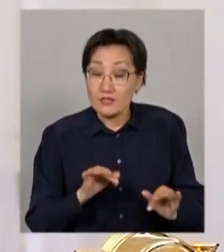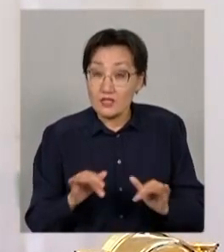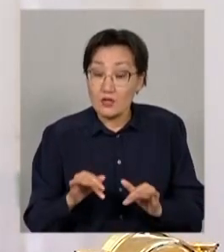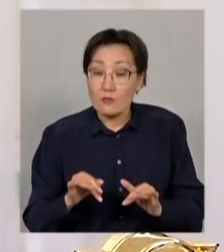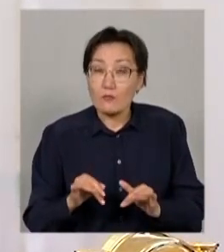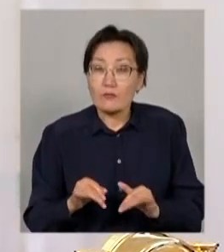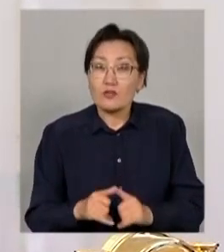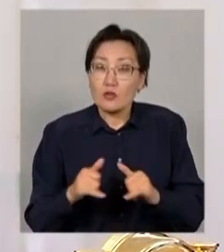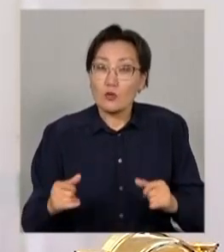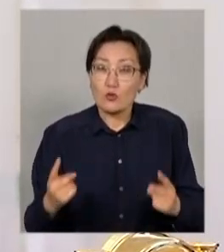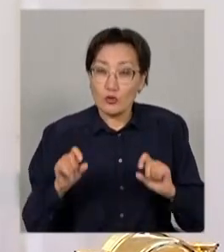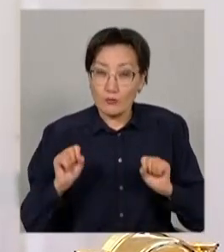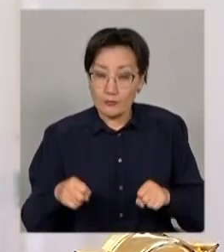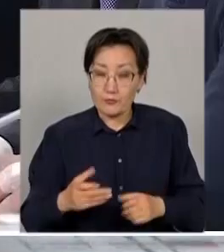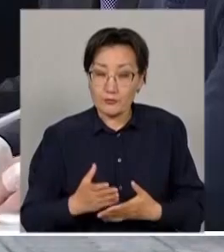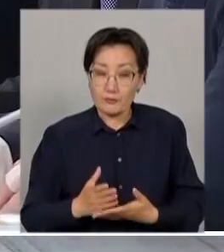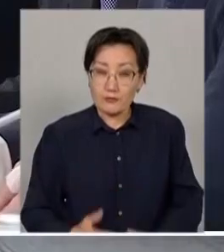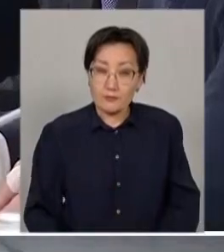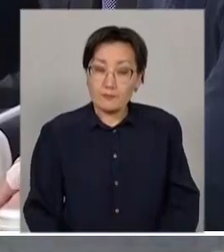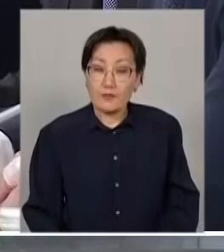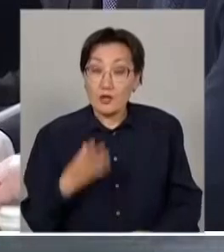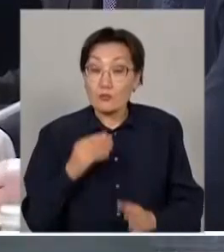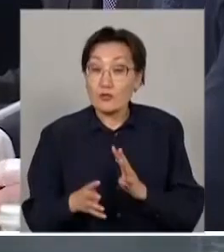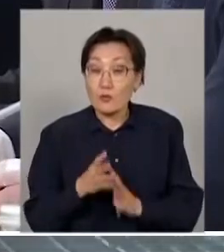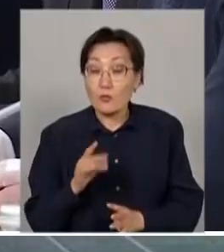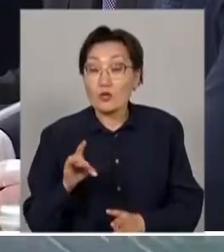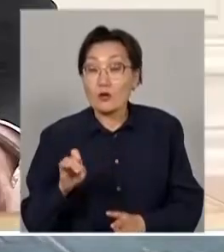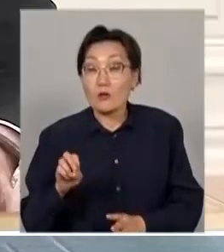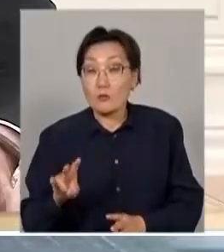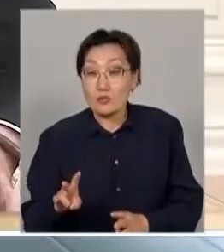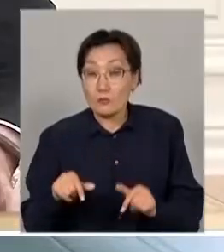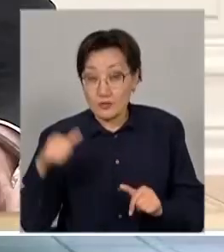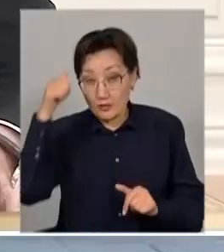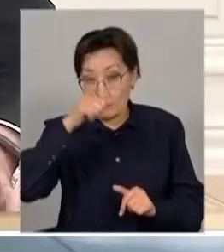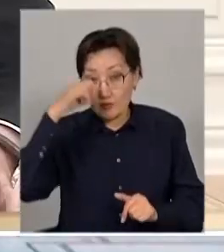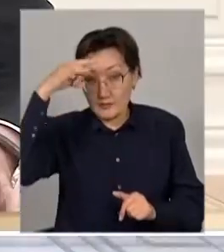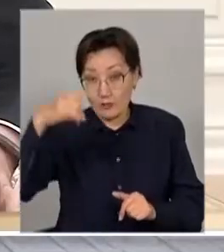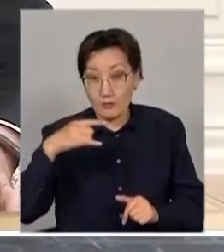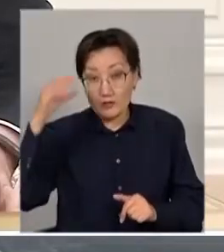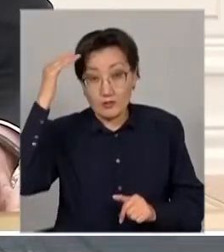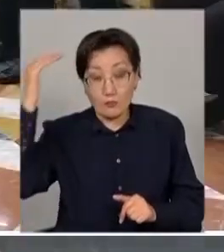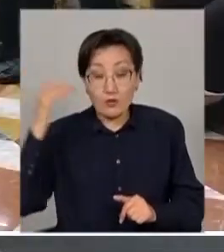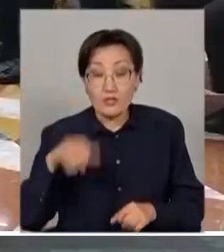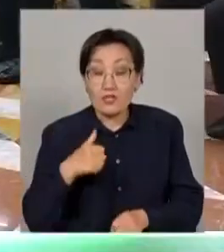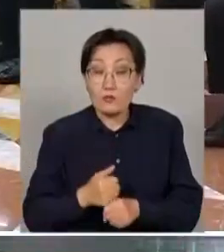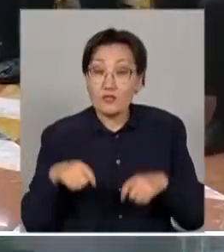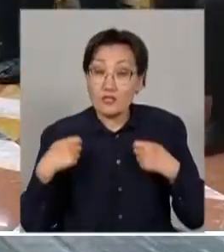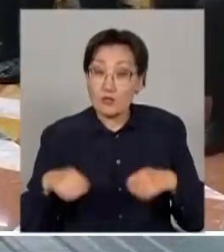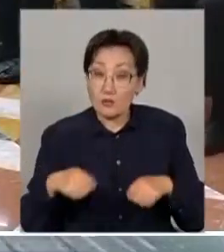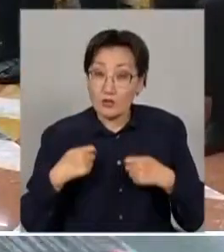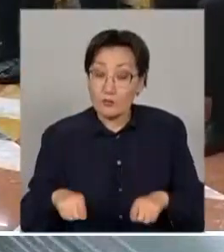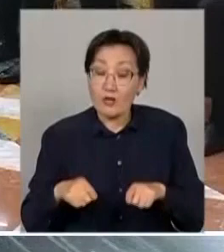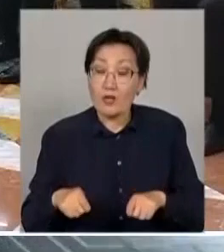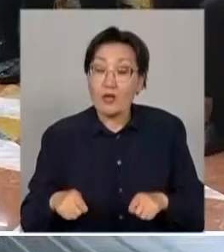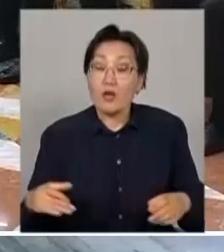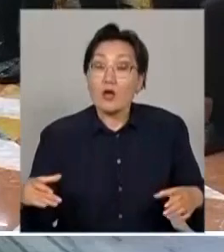тереңдетуде үлкен мүмкіндіктер бар. Өз кезегінде Эмомали Рахмон биыл Қазақстан Тәжікстанның негізгі сауда серіктесіне